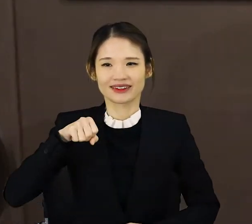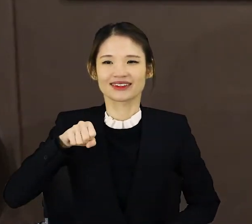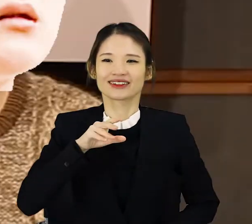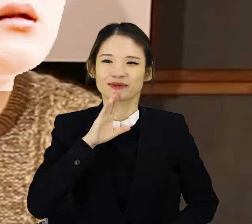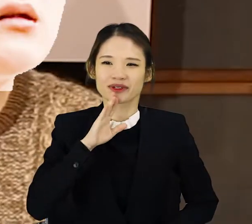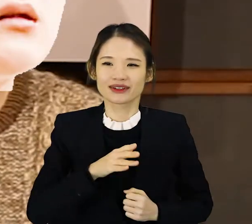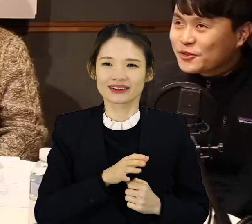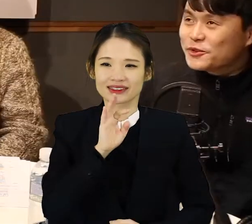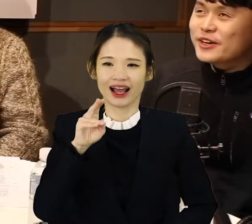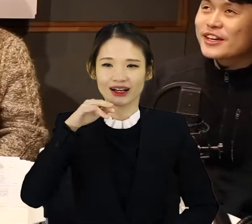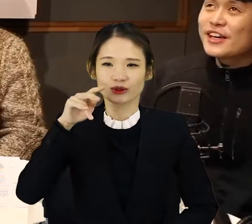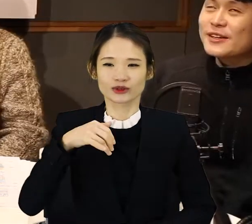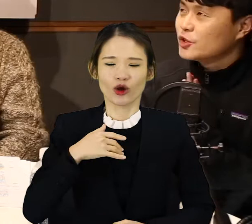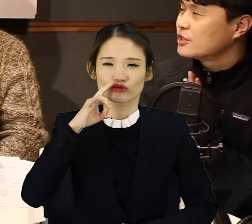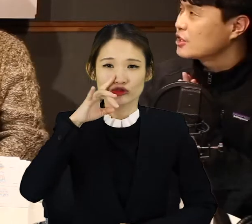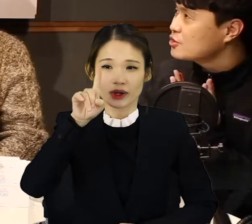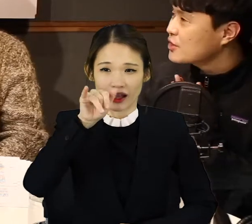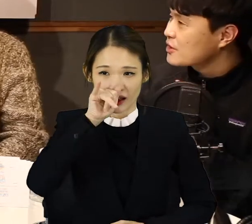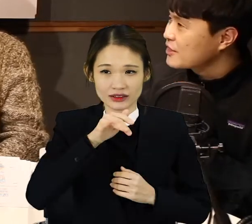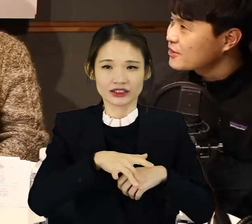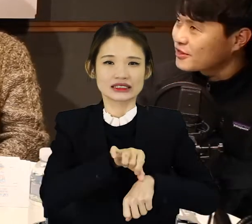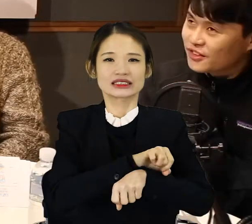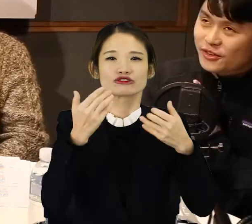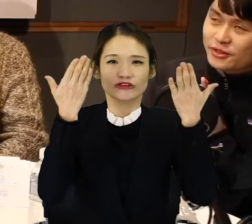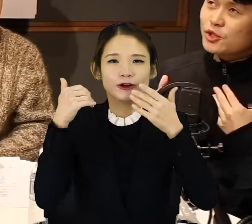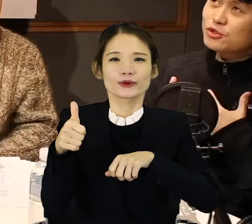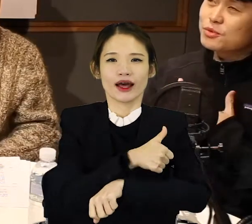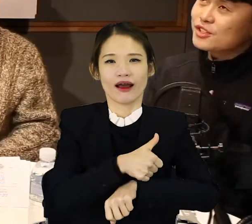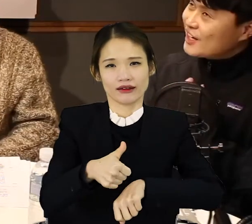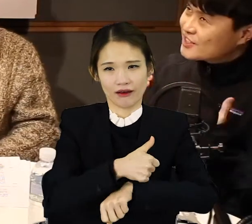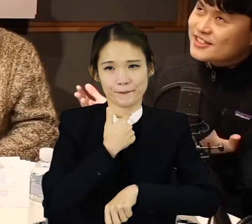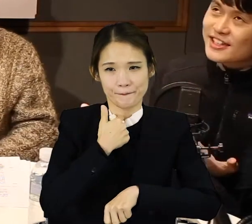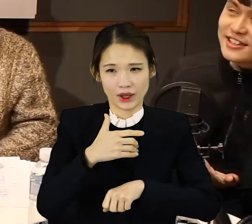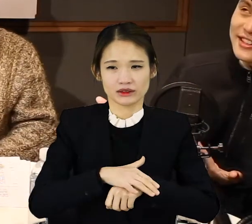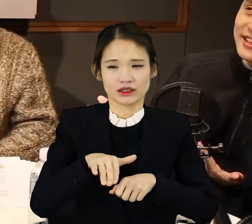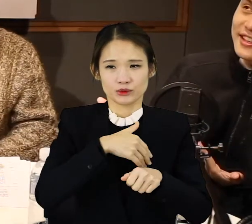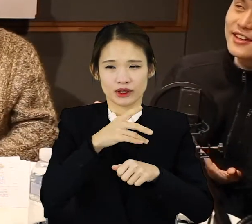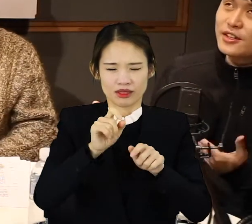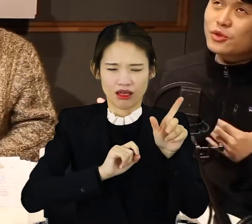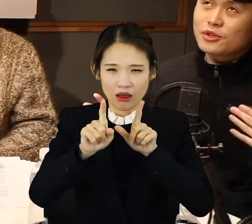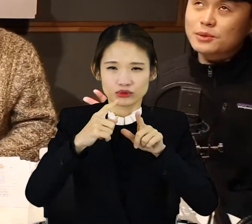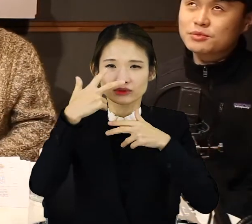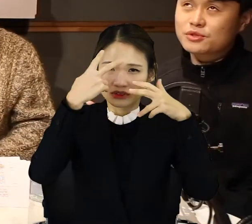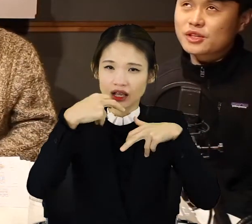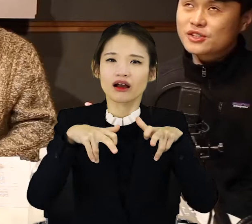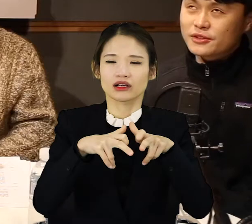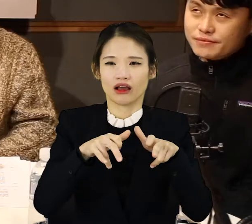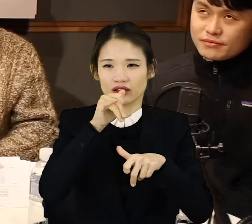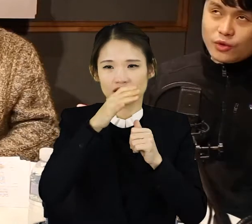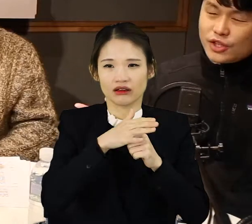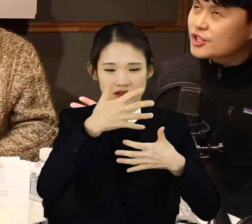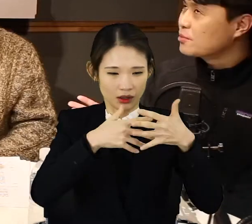그렇지. 양동근 이런 궁금한 게 저는 이제 특수학교를 다녔었거든요. 저는 주변이 다 시각장애인인데 또 그런 작품들